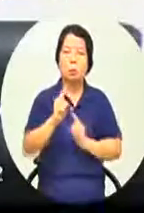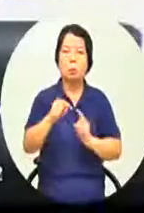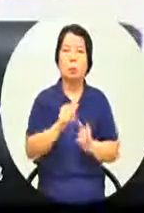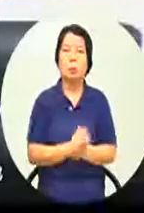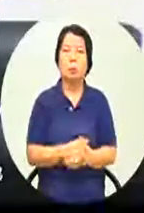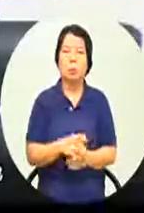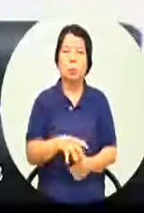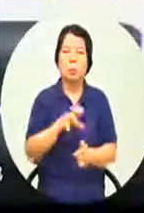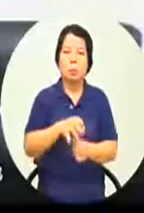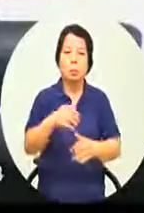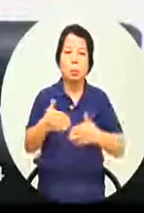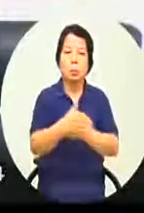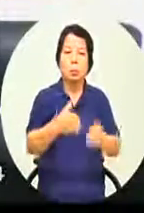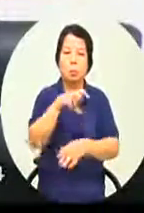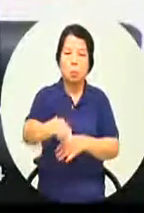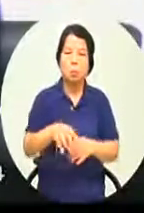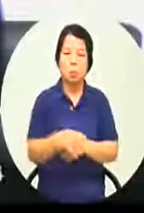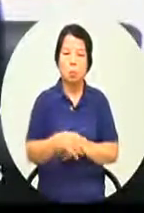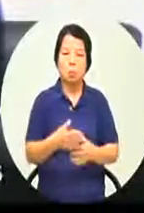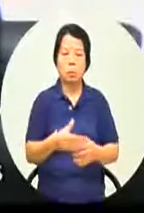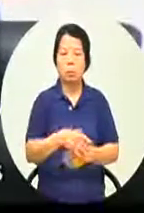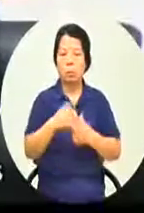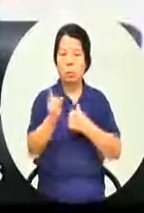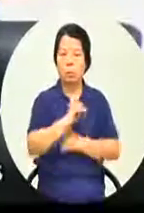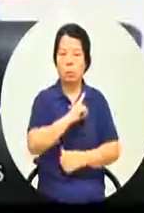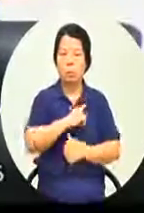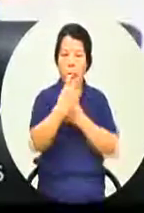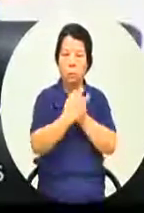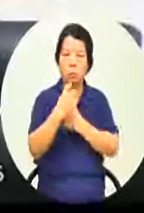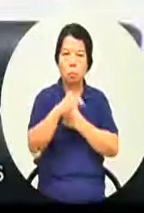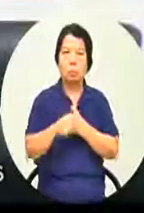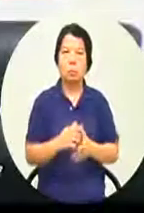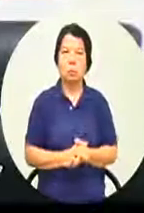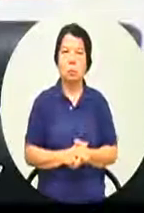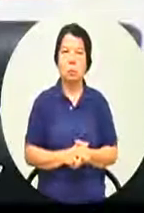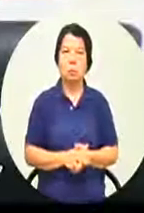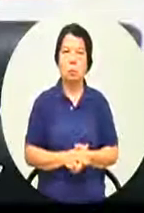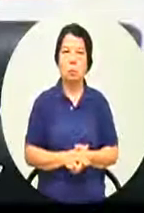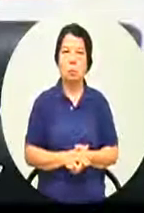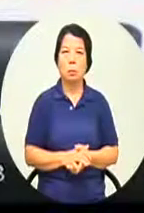席建议交通局必须去检讨，并且